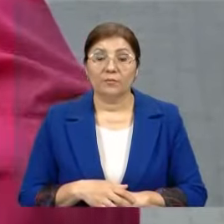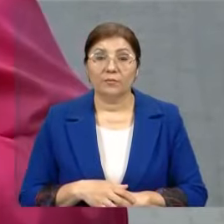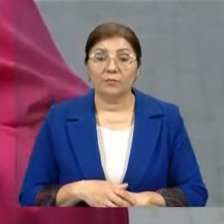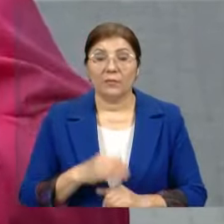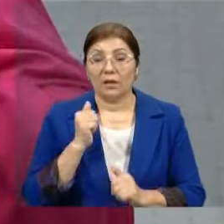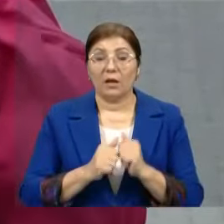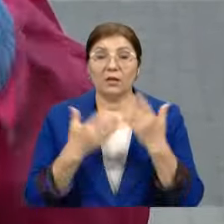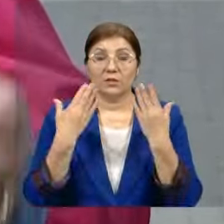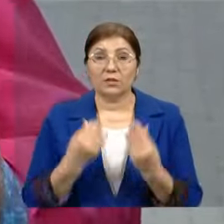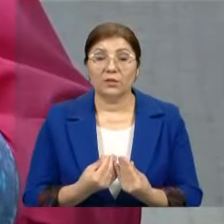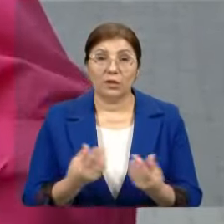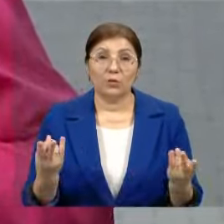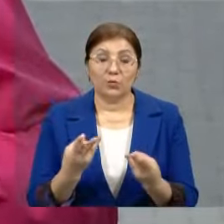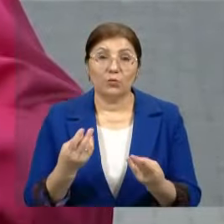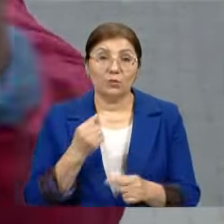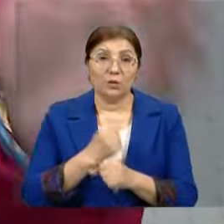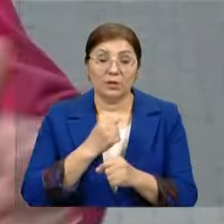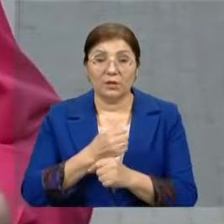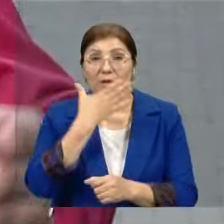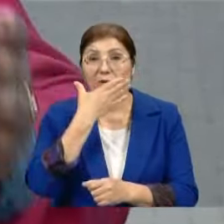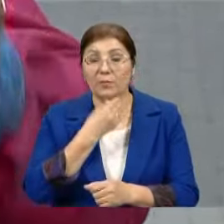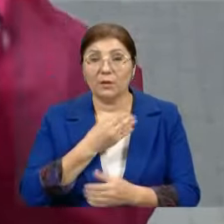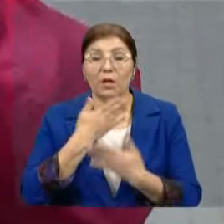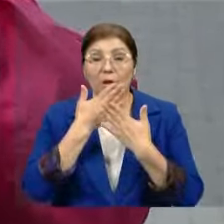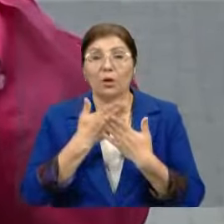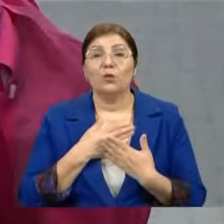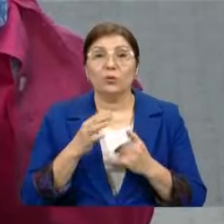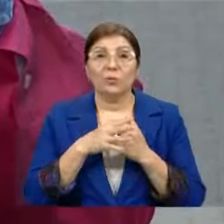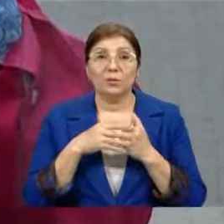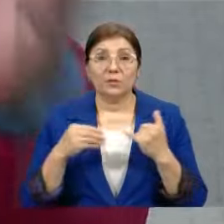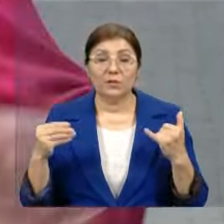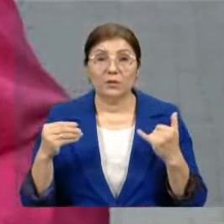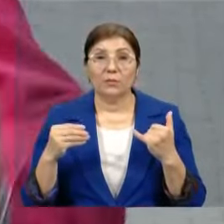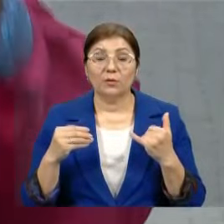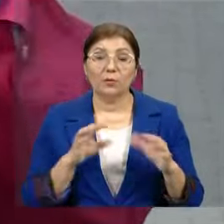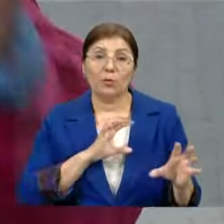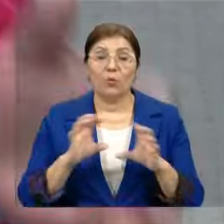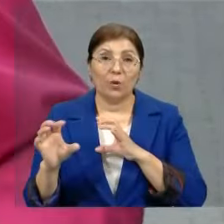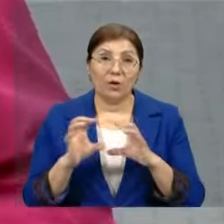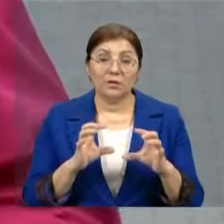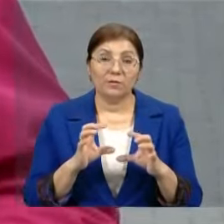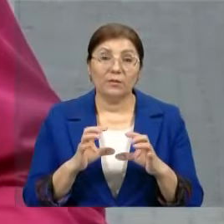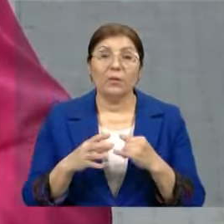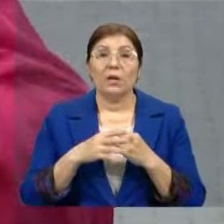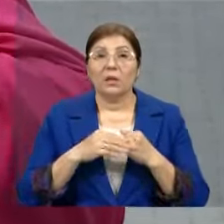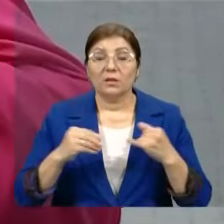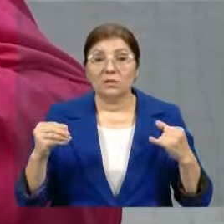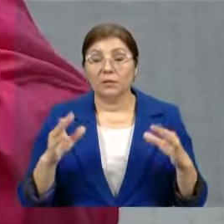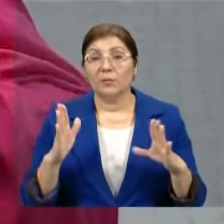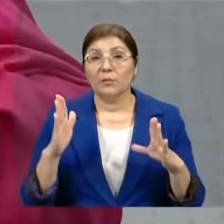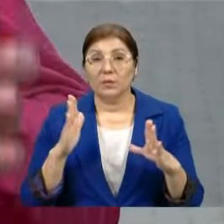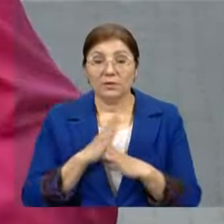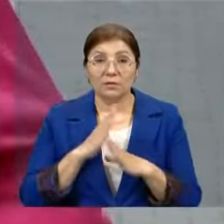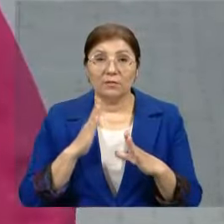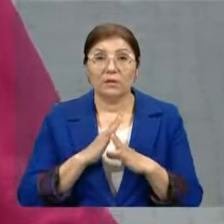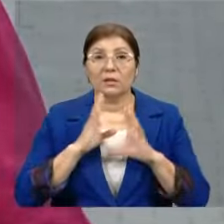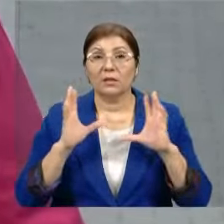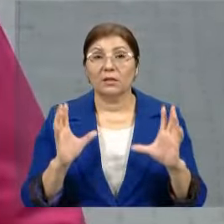Каждый день делаем красиво, любим землю, ухаживаем за ней, благоустраиваем, она откликнется